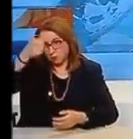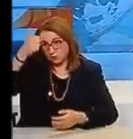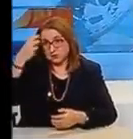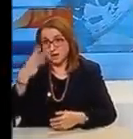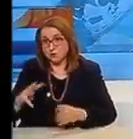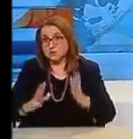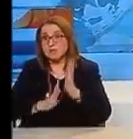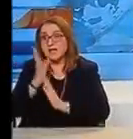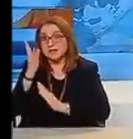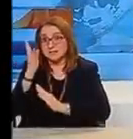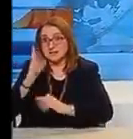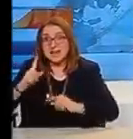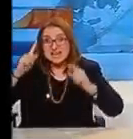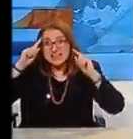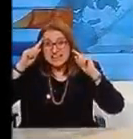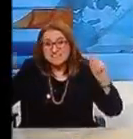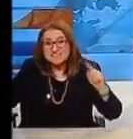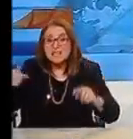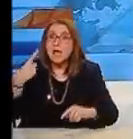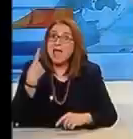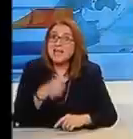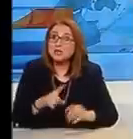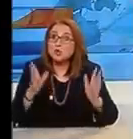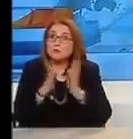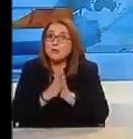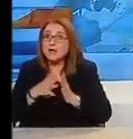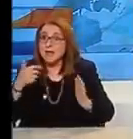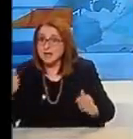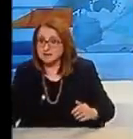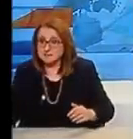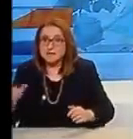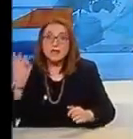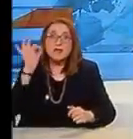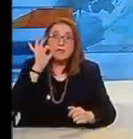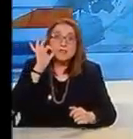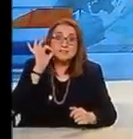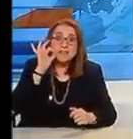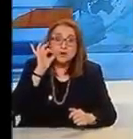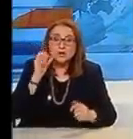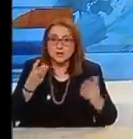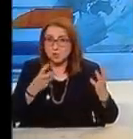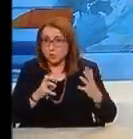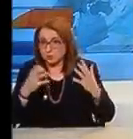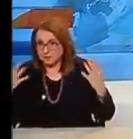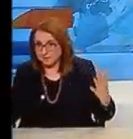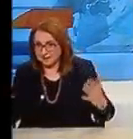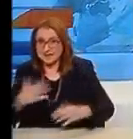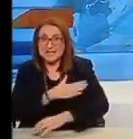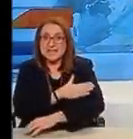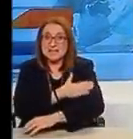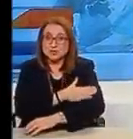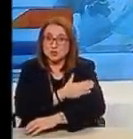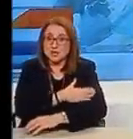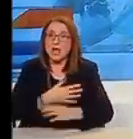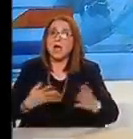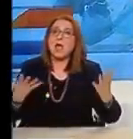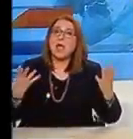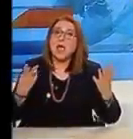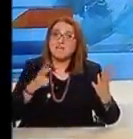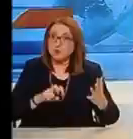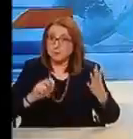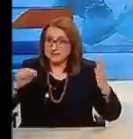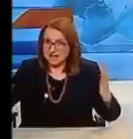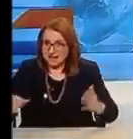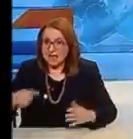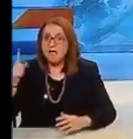314, η Κηφισιά με 116, η Θεσσαλονίκη με 85, η Καστοριά με 79, ο Δήμος Φιλοθέης